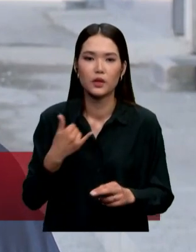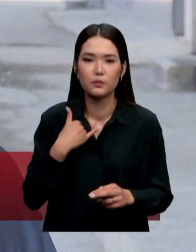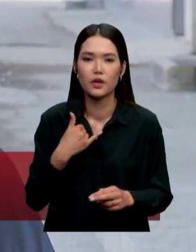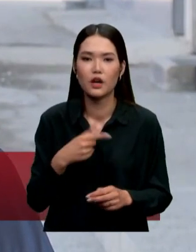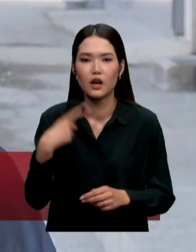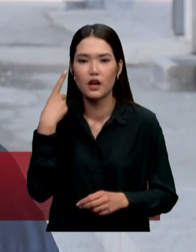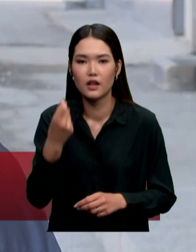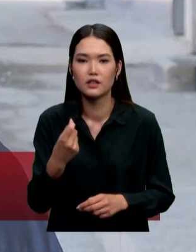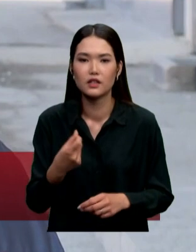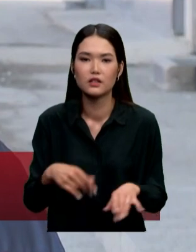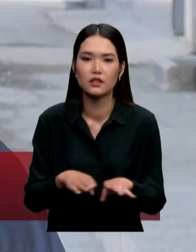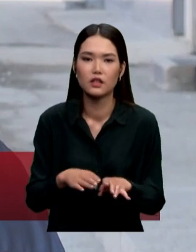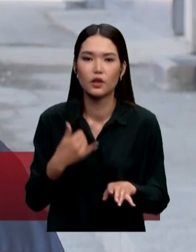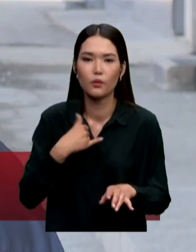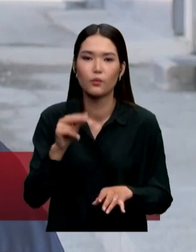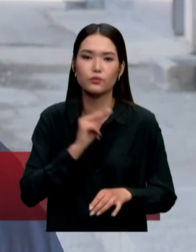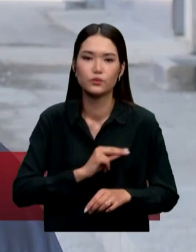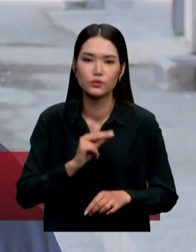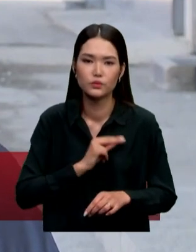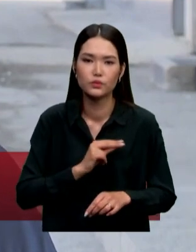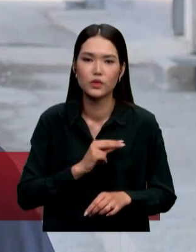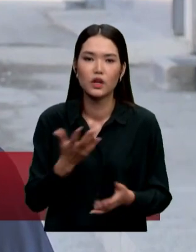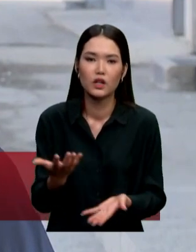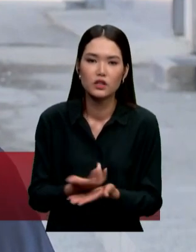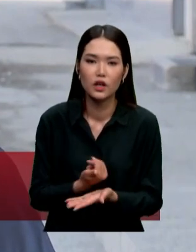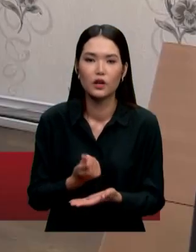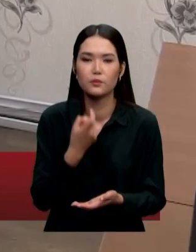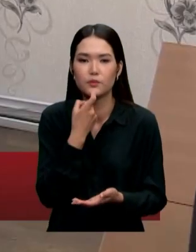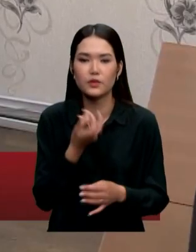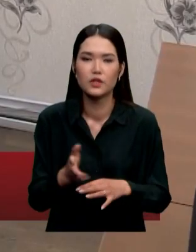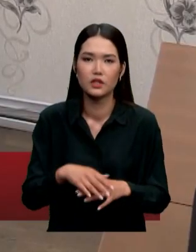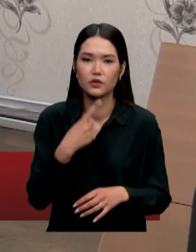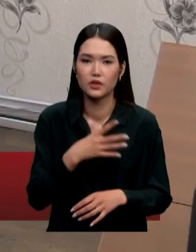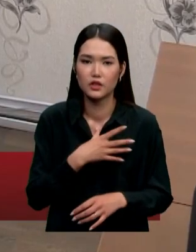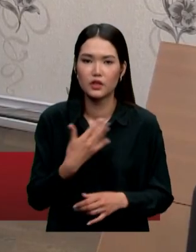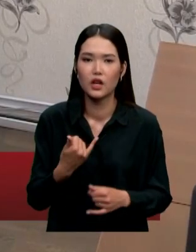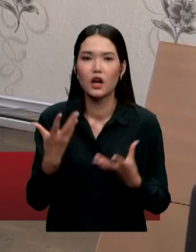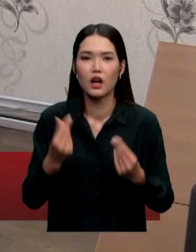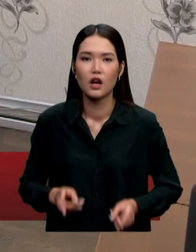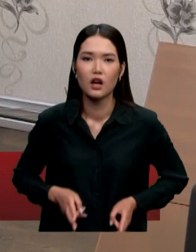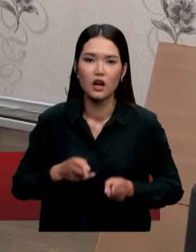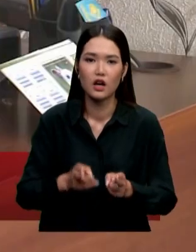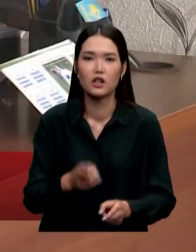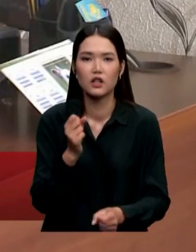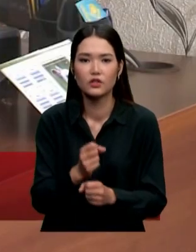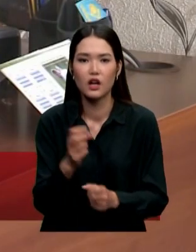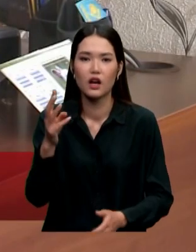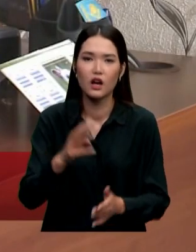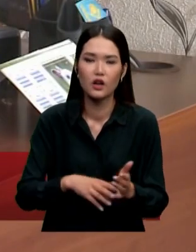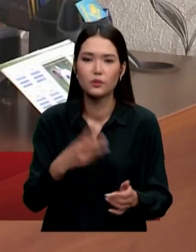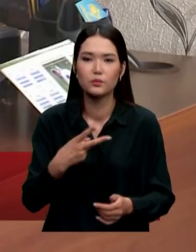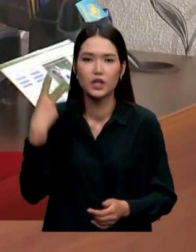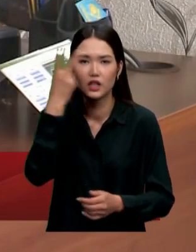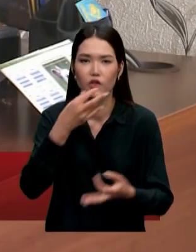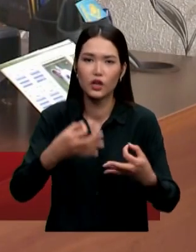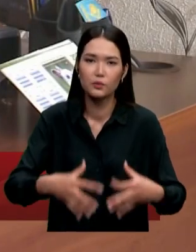айтады, яғни маған жұмыс табуға жәрдемдессеңіз деп. Александр Иванов алаяқтық жасағаны үшін айыпталып 2 жылға